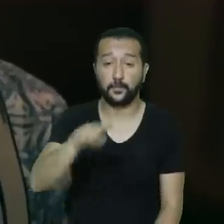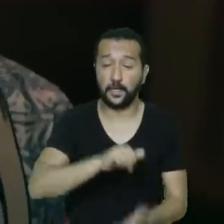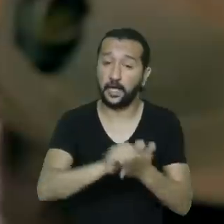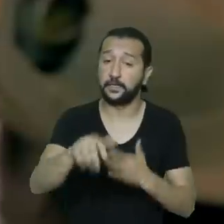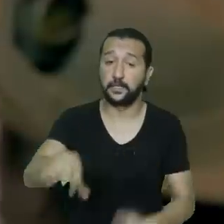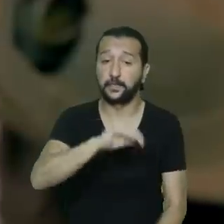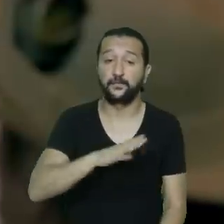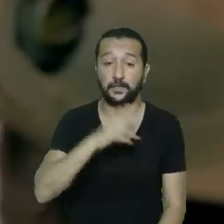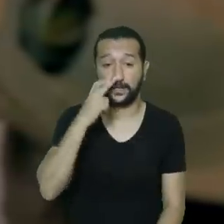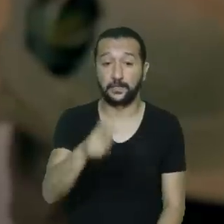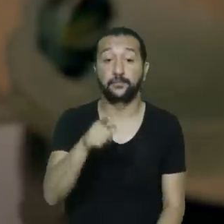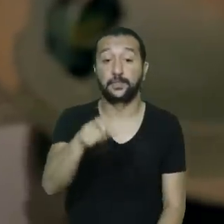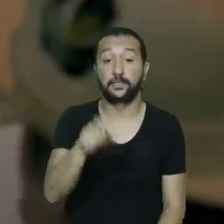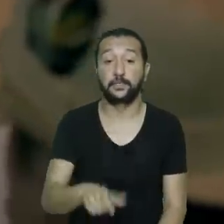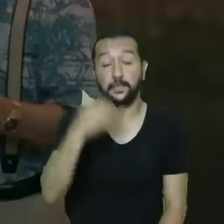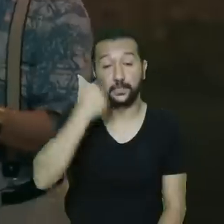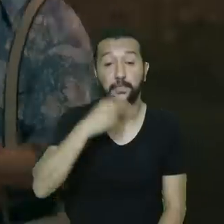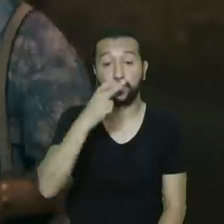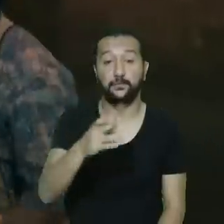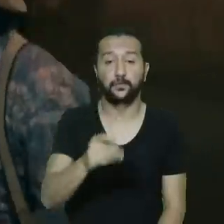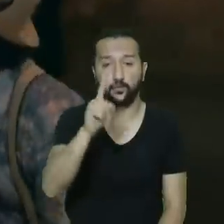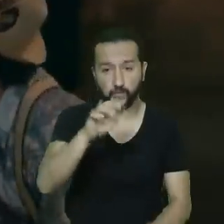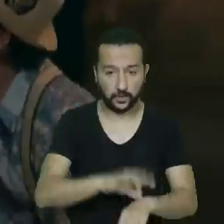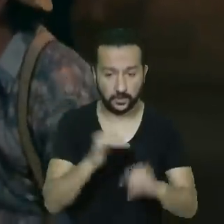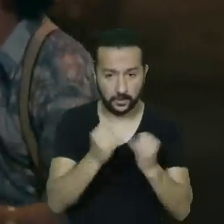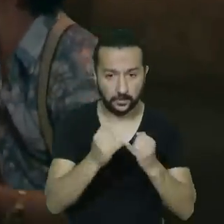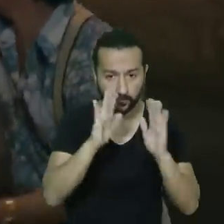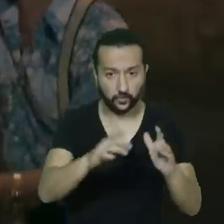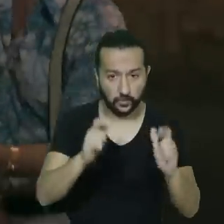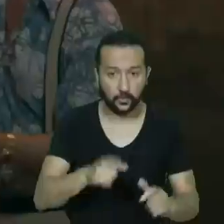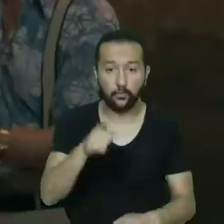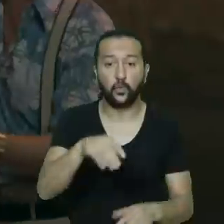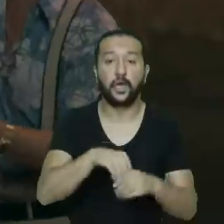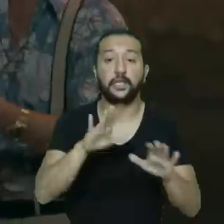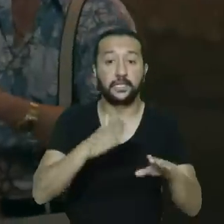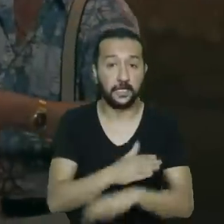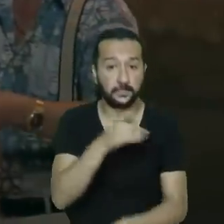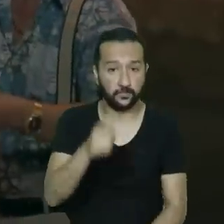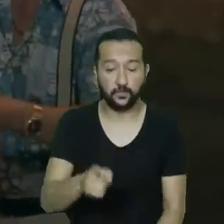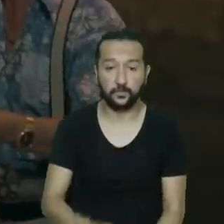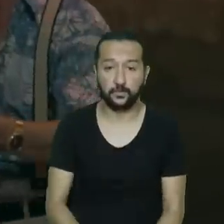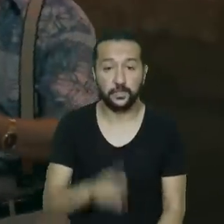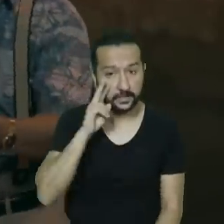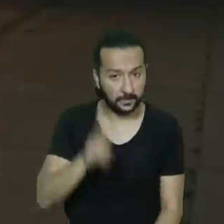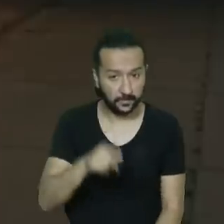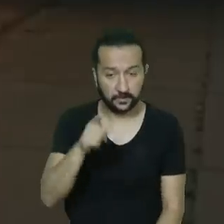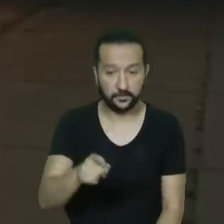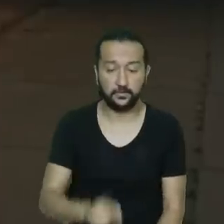herkes de var. Kandırmışlar seni, kandırmışlar. Dur be birader, nereye gidiyorsun? Bu öyle değil. Gerçek.